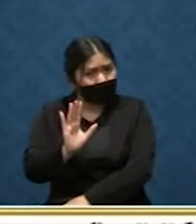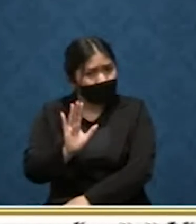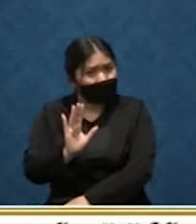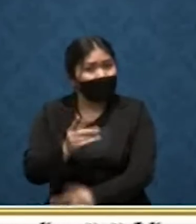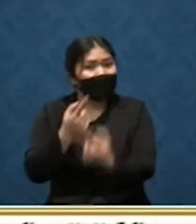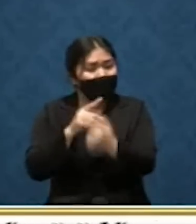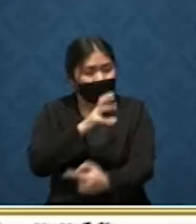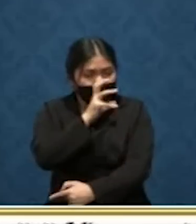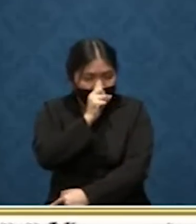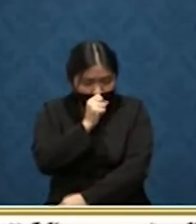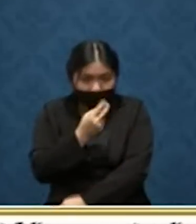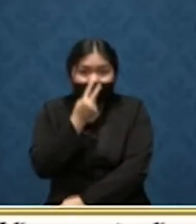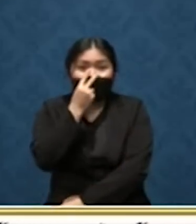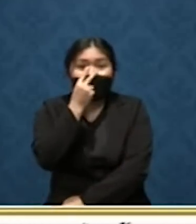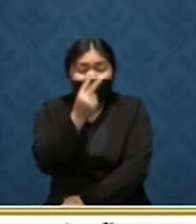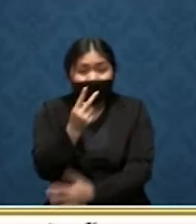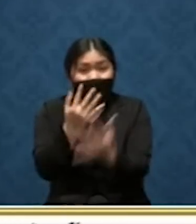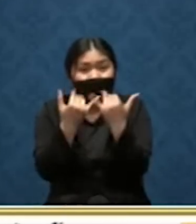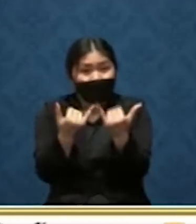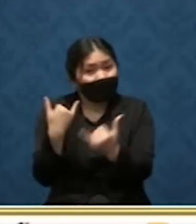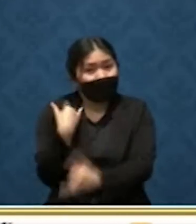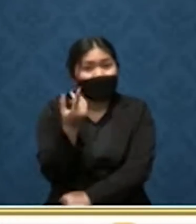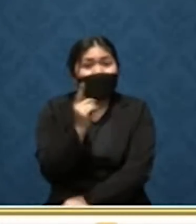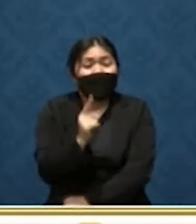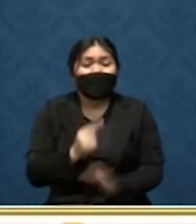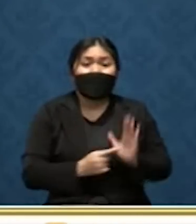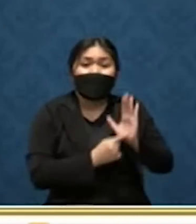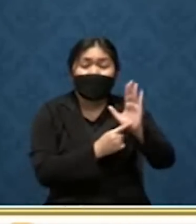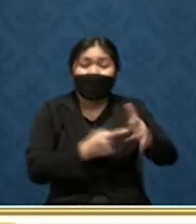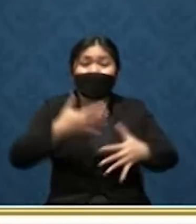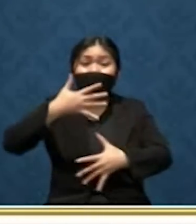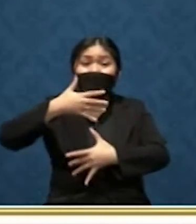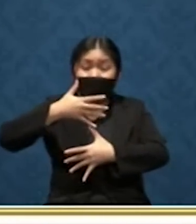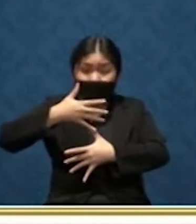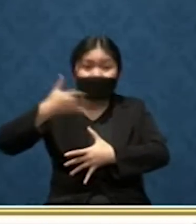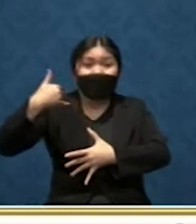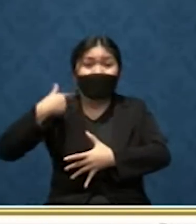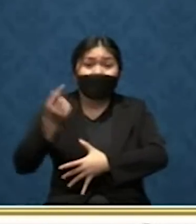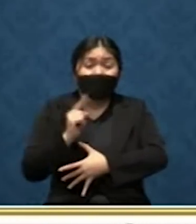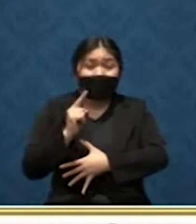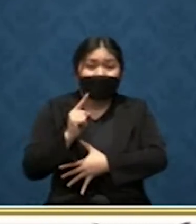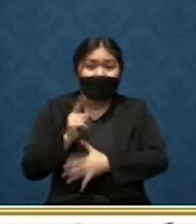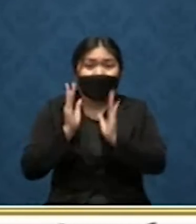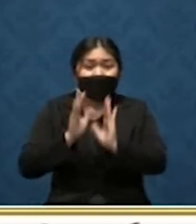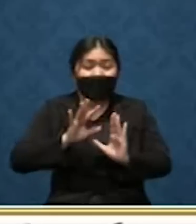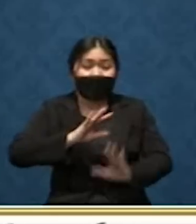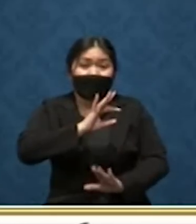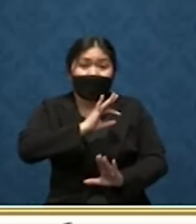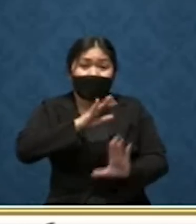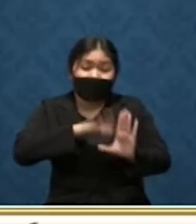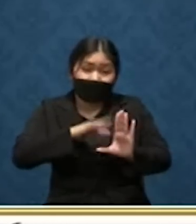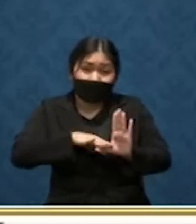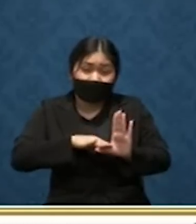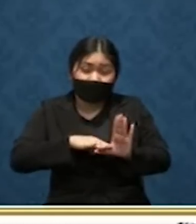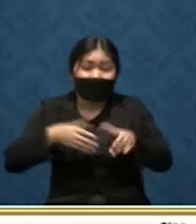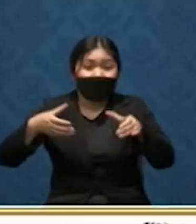ลองไปดูสิ่ทเกิดขใบานเมืองตอนนี้ก้างครับเอาอย่างแถวเยาวลาดนเลยนะครับว่าที่ผู้สมัสอสอพักเก้าไ